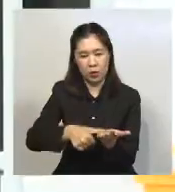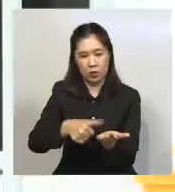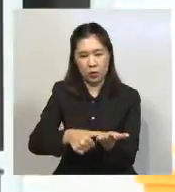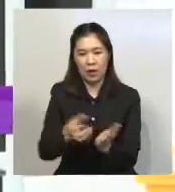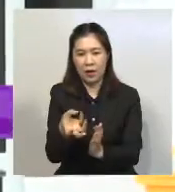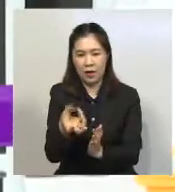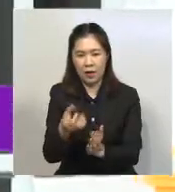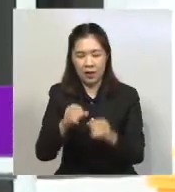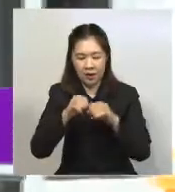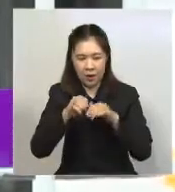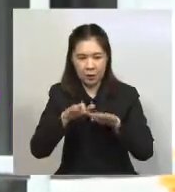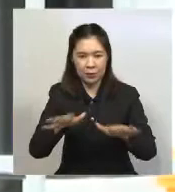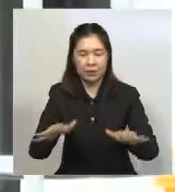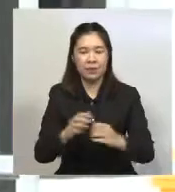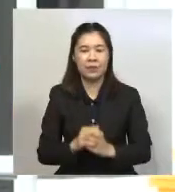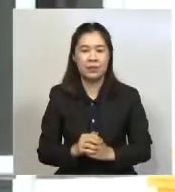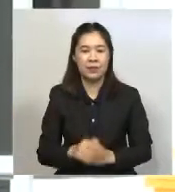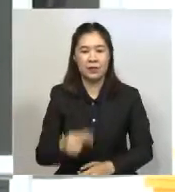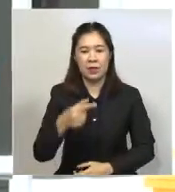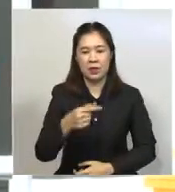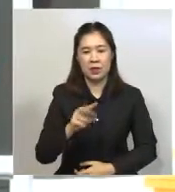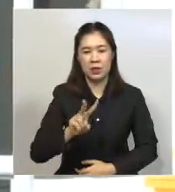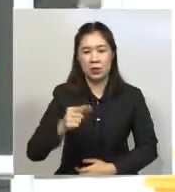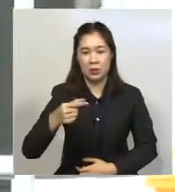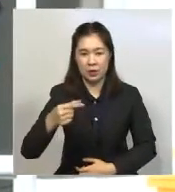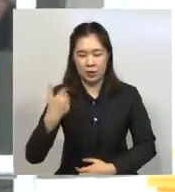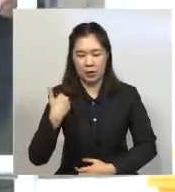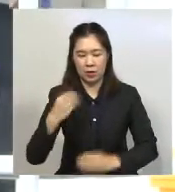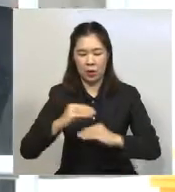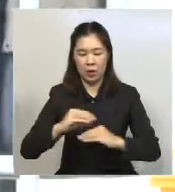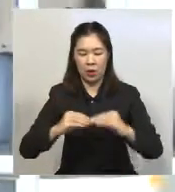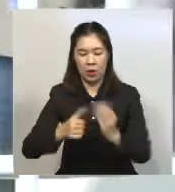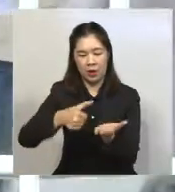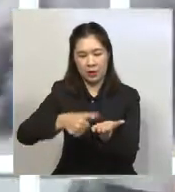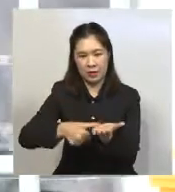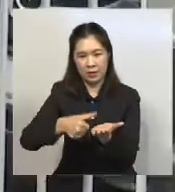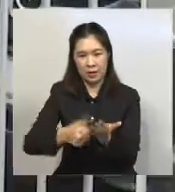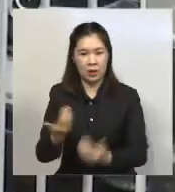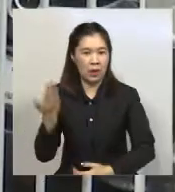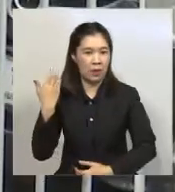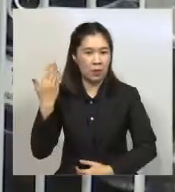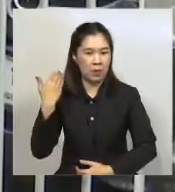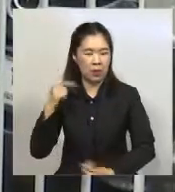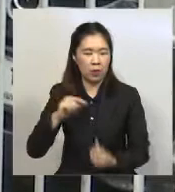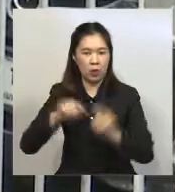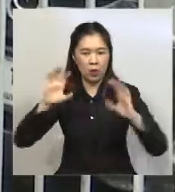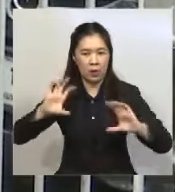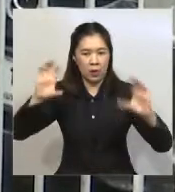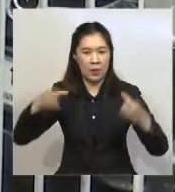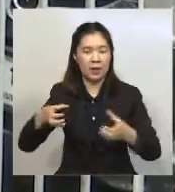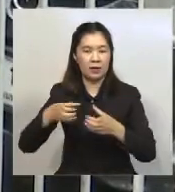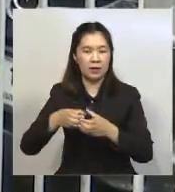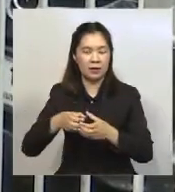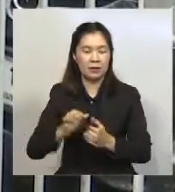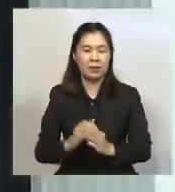การระบายข้าวแบบรัฐต่อรัฐหรือ G2G ในโครงการรับจำนำข้าวสมัยรัฐบาลนางสาวยิ่งลักษณ์ชินวัตรซึ่งจ